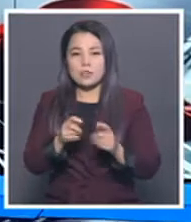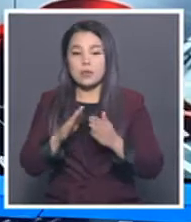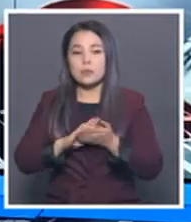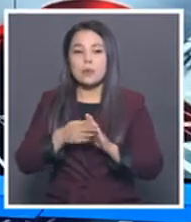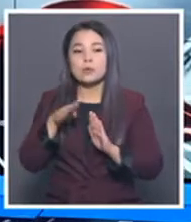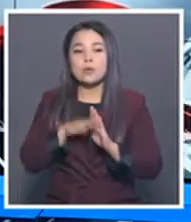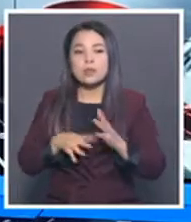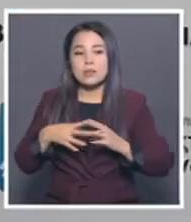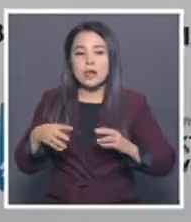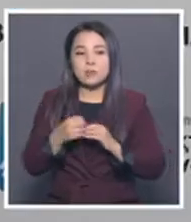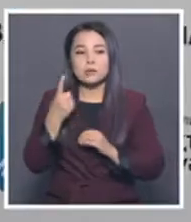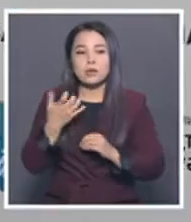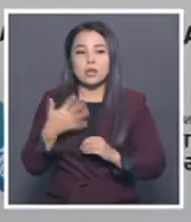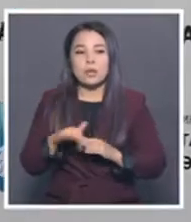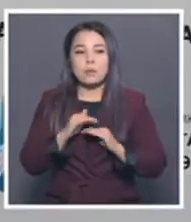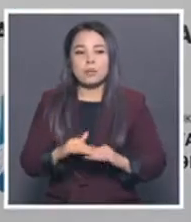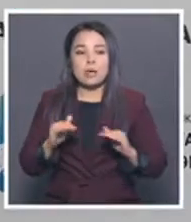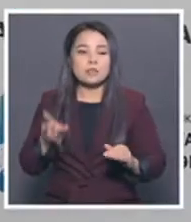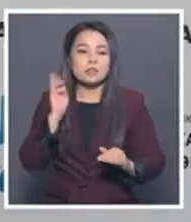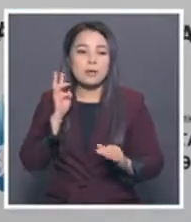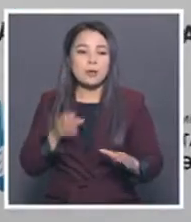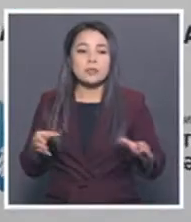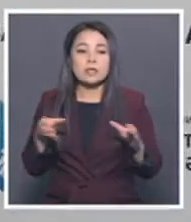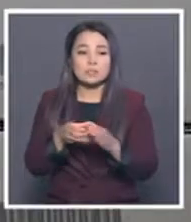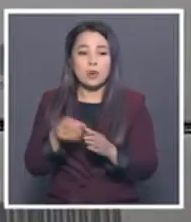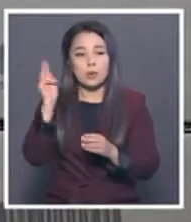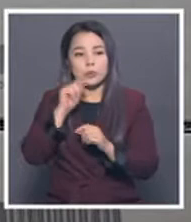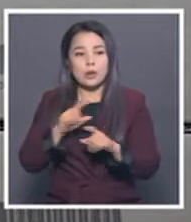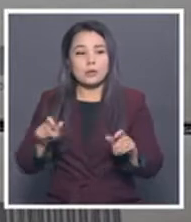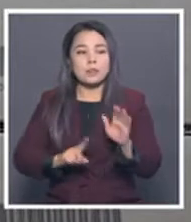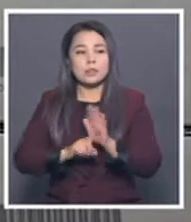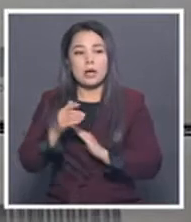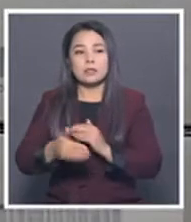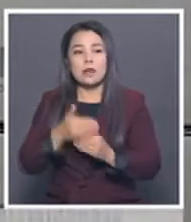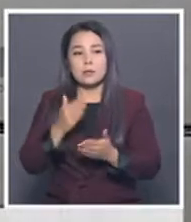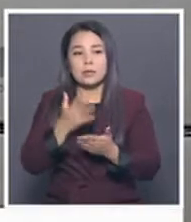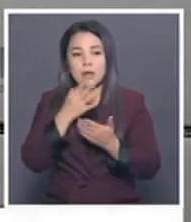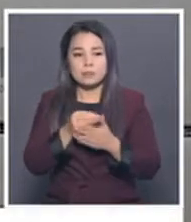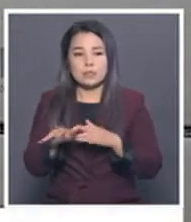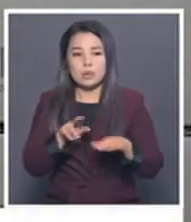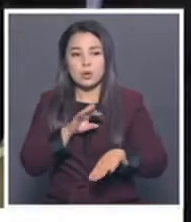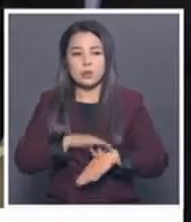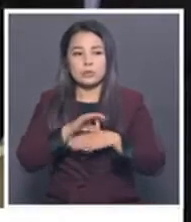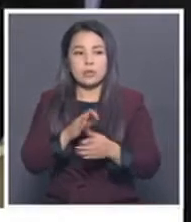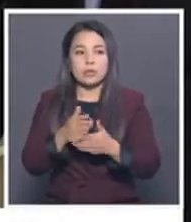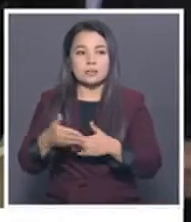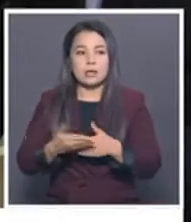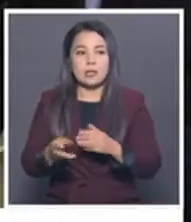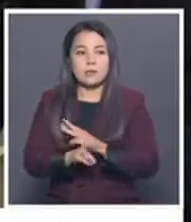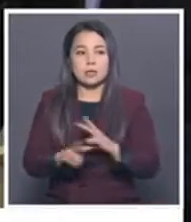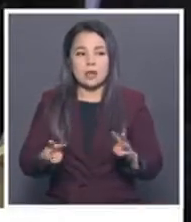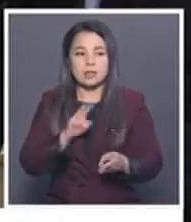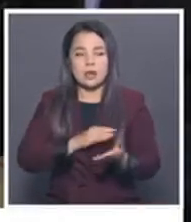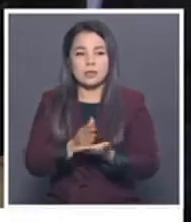шыққан 150 балаға Қазақстан дипломаттар бірлестігі жаңа оқу жылы қарсаңында осындай ізгілікті іс жасамақ. Сыртқы істер